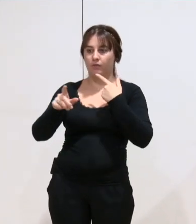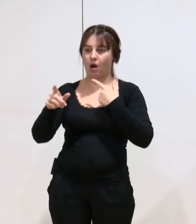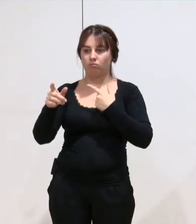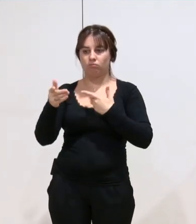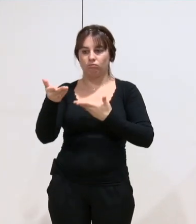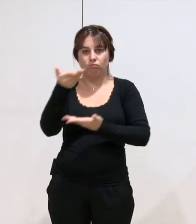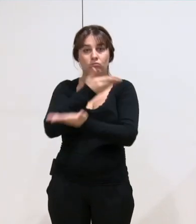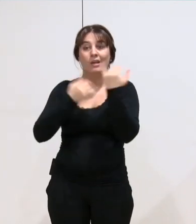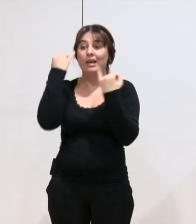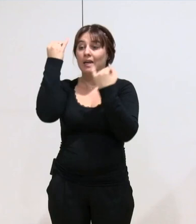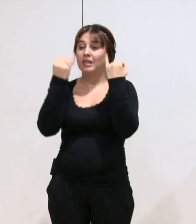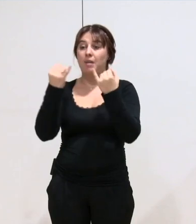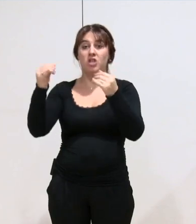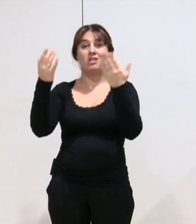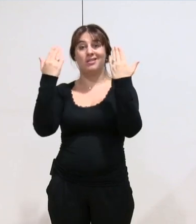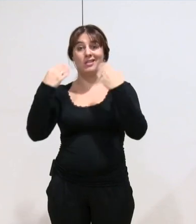de cession